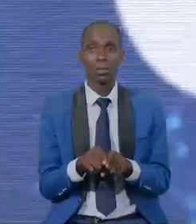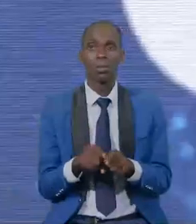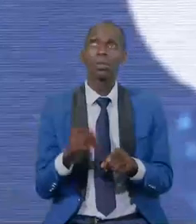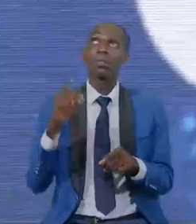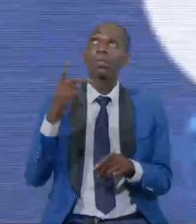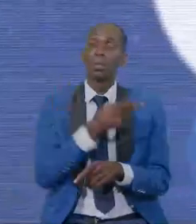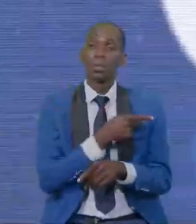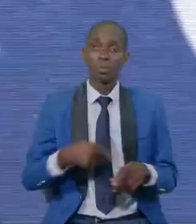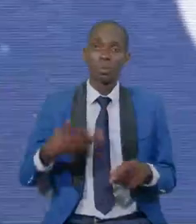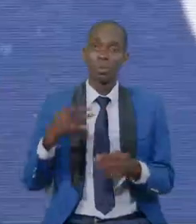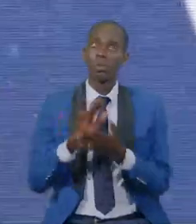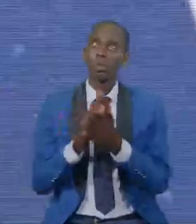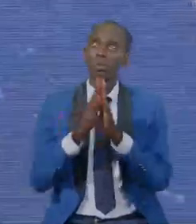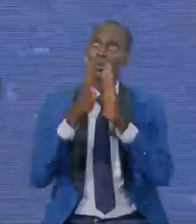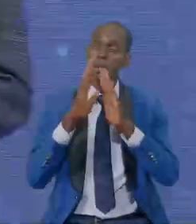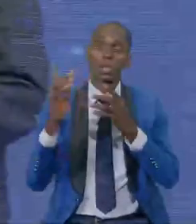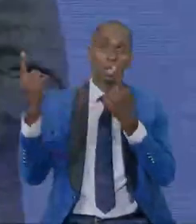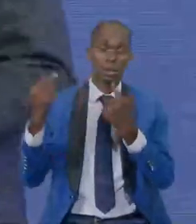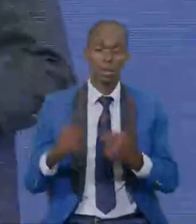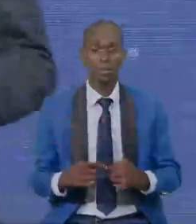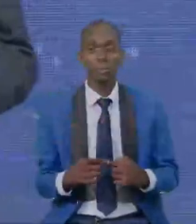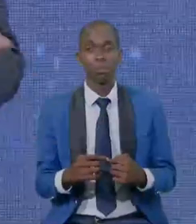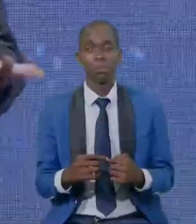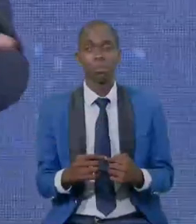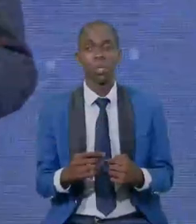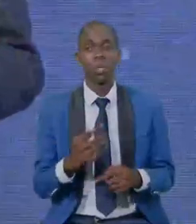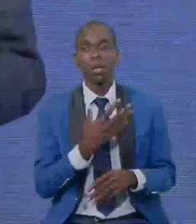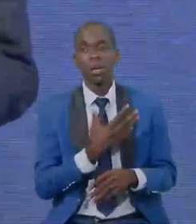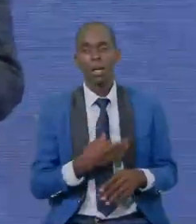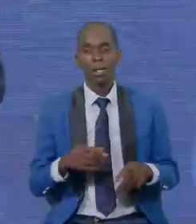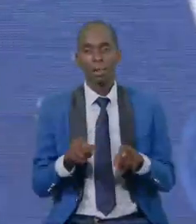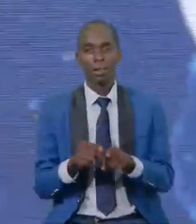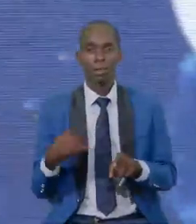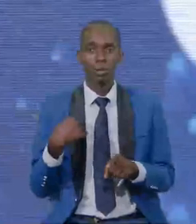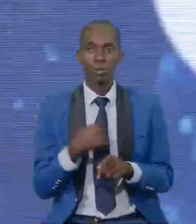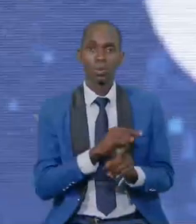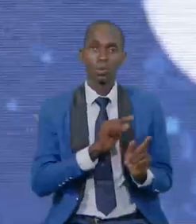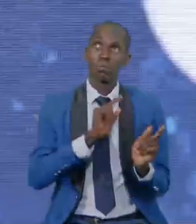Donc s'il vous plaît, comme nous sommes ici, Christ est le prince de la paix est ici.